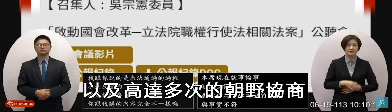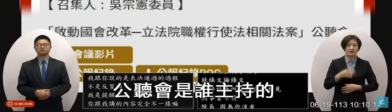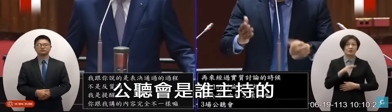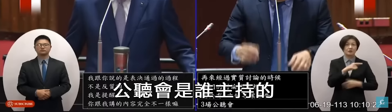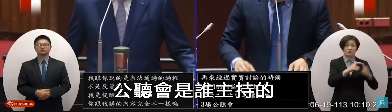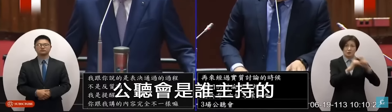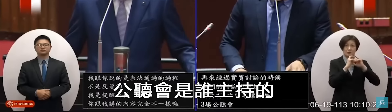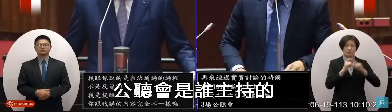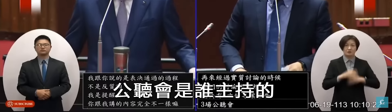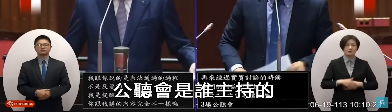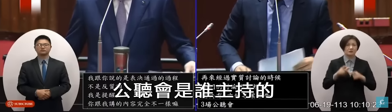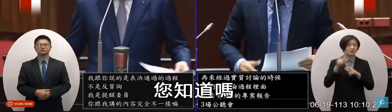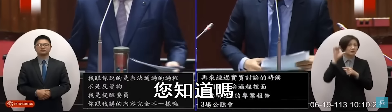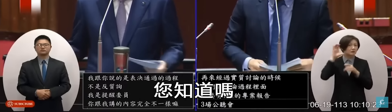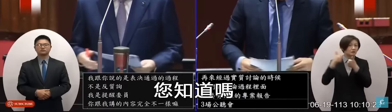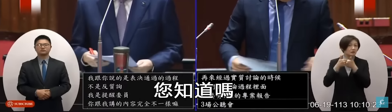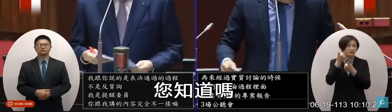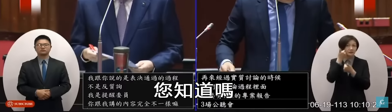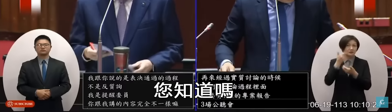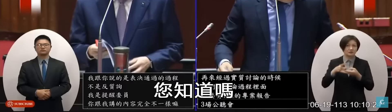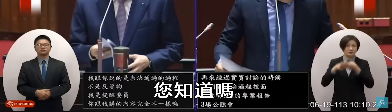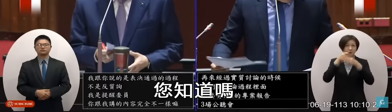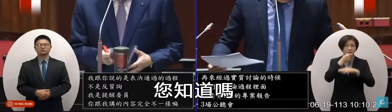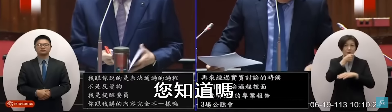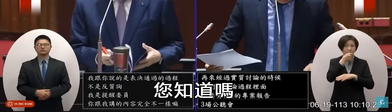野协商。公听会是谁主持的？您知道吗？